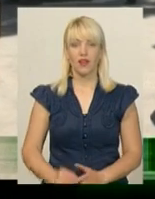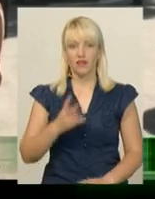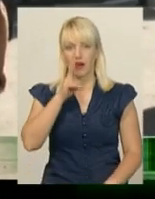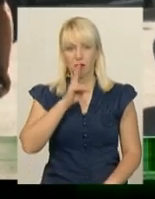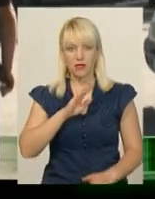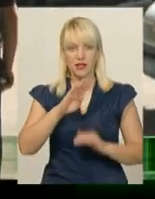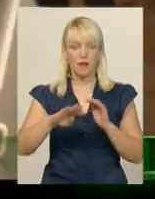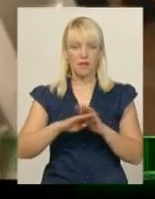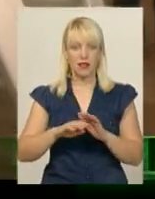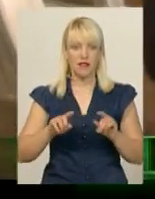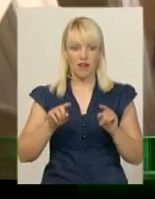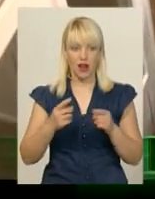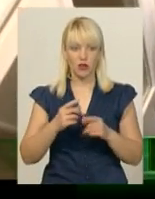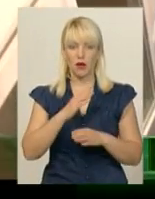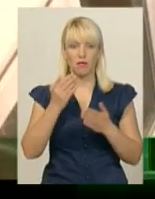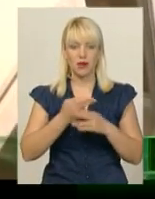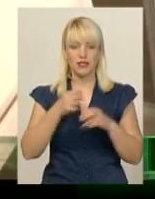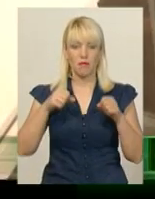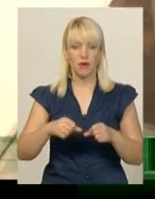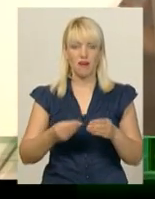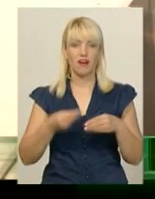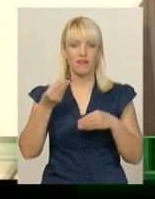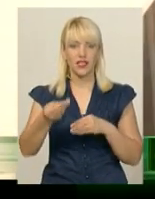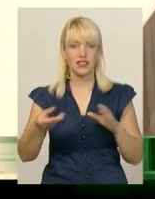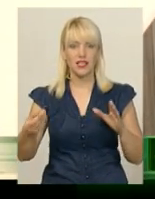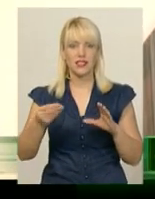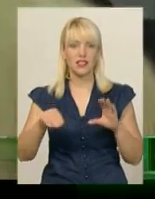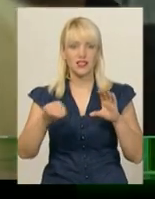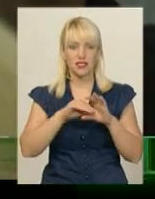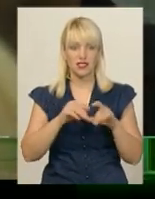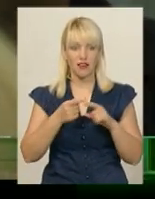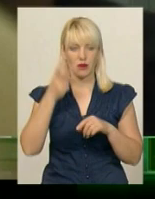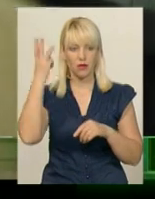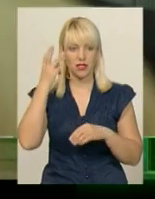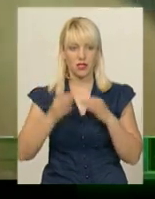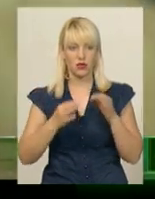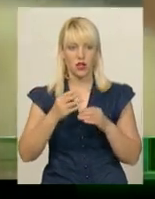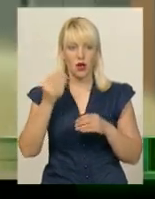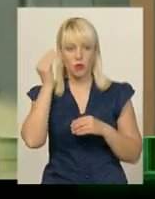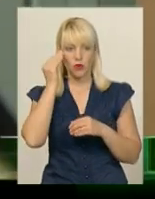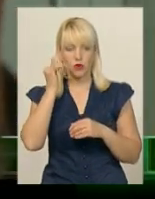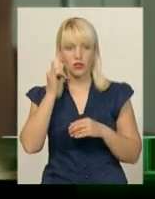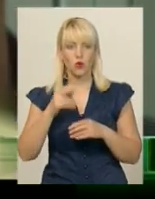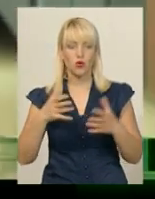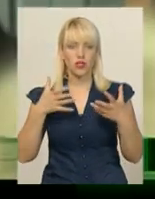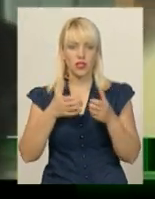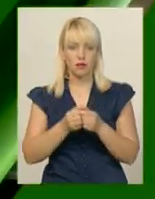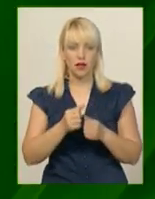2 місяці тримання під вартою без права внесення застави призначив Хмельницький міськрайонний суд підозрюваному в скоєнні ДТП Роману